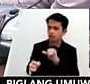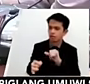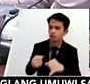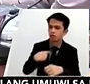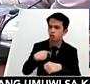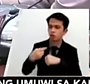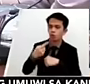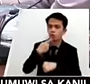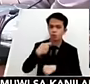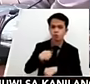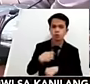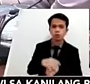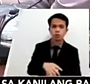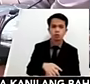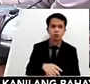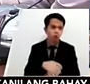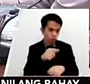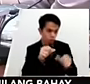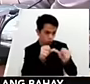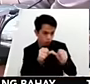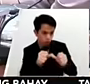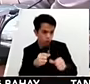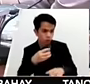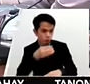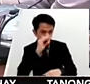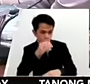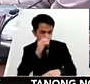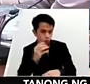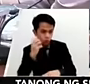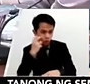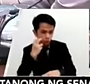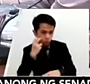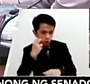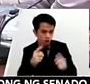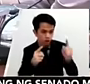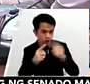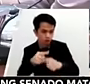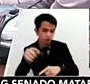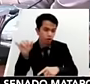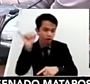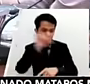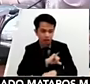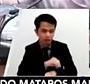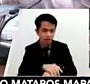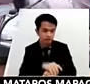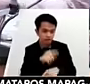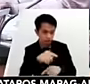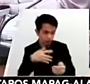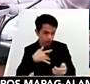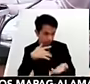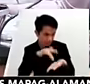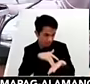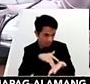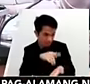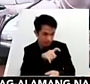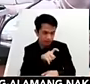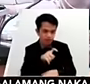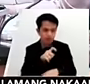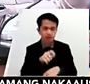mo ng wine. Hanggat okay. Malasing ka. Nanghina ka ba? Yes po, Your Honor.